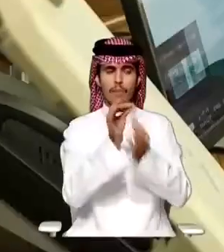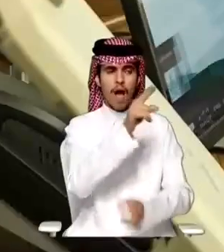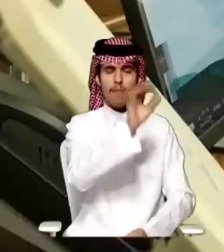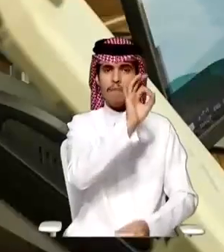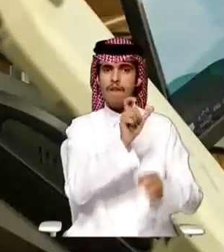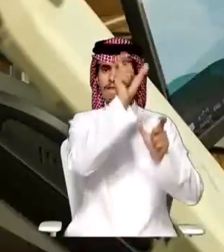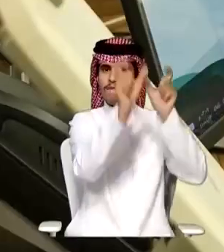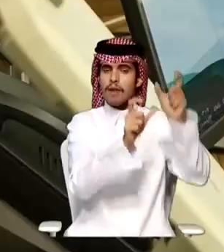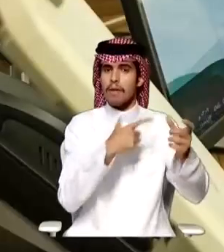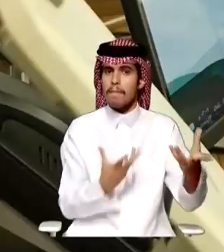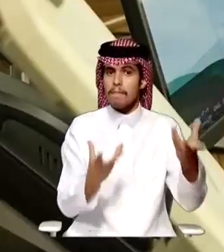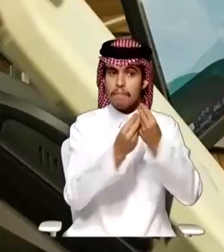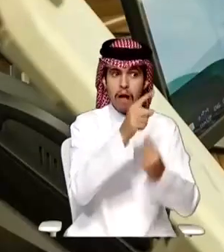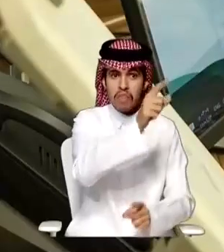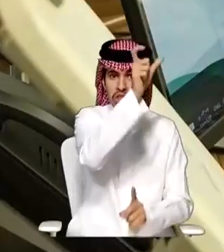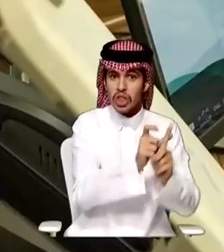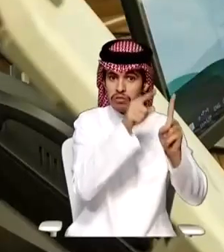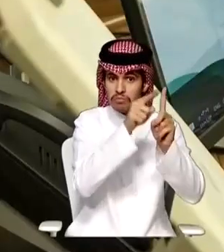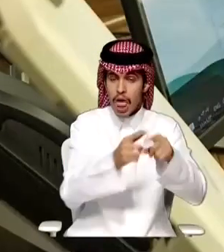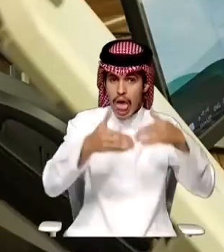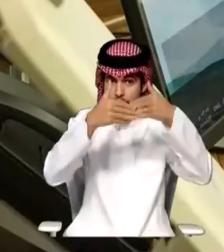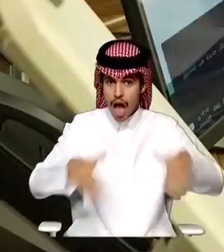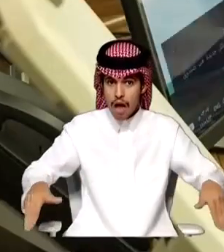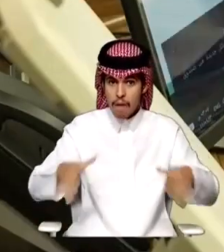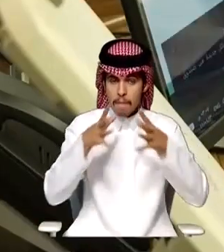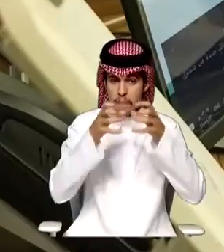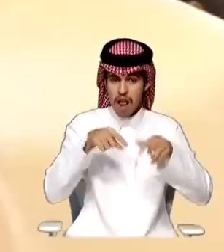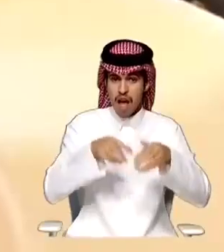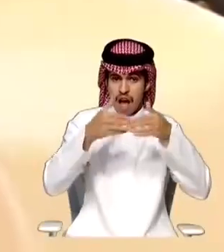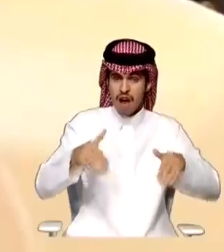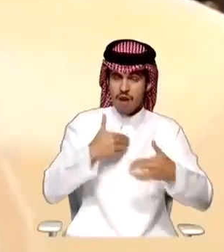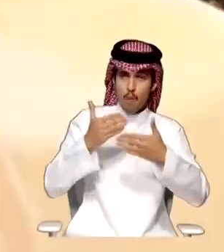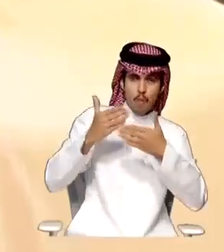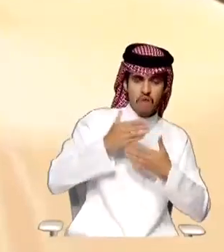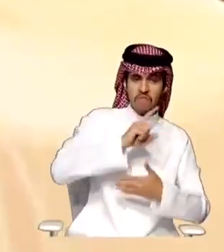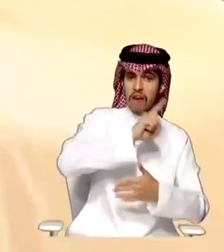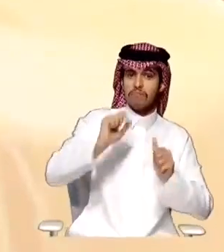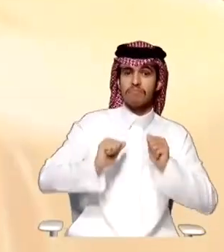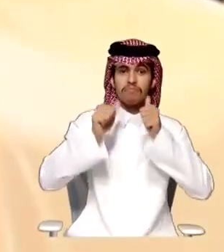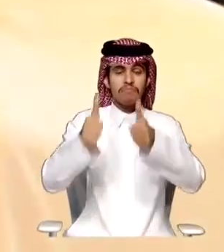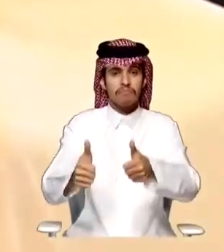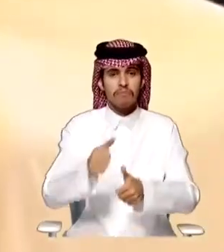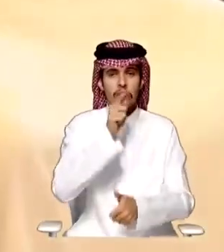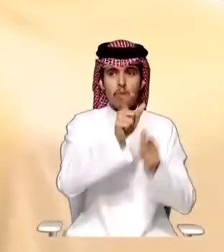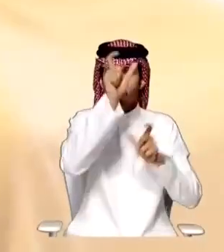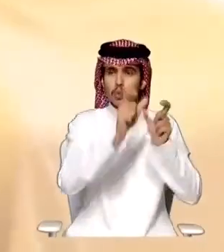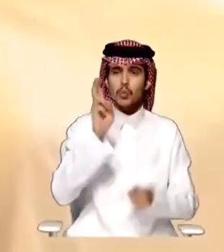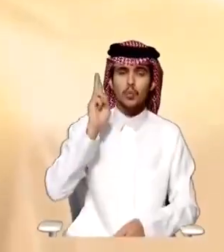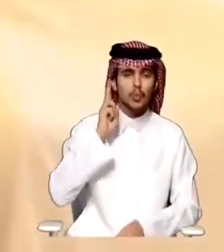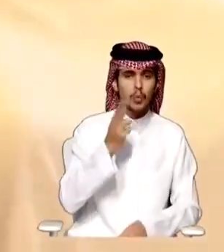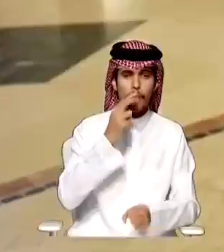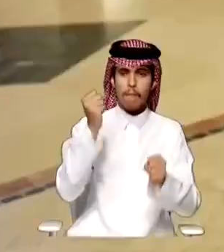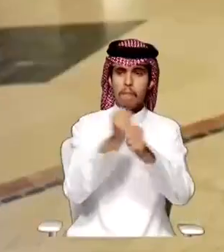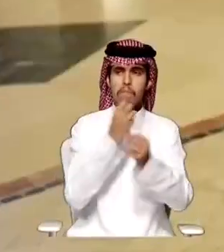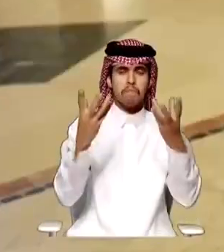وان اصابته بالاعاقه ليست مبرر لعزله وهذا سر ارتياح الصم الموظفين داخل